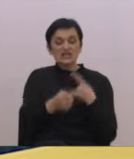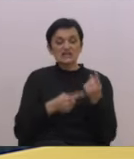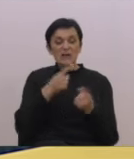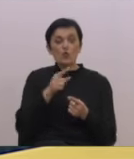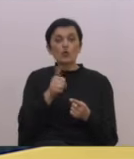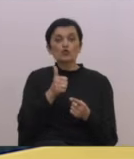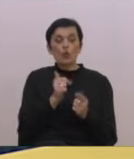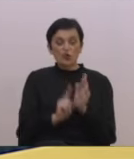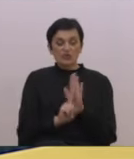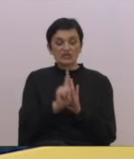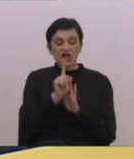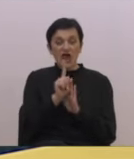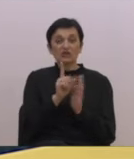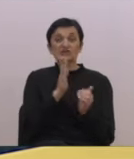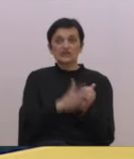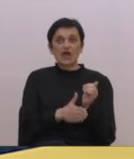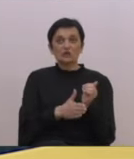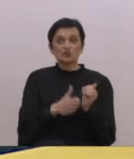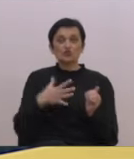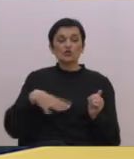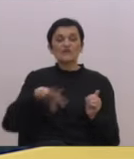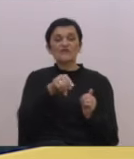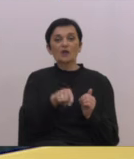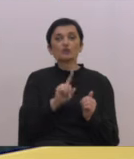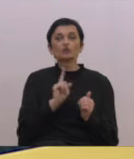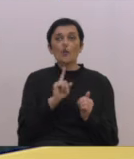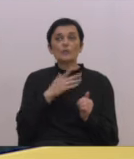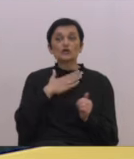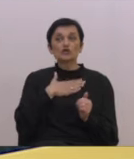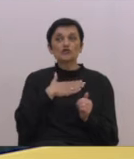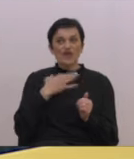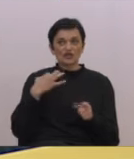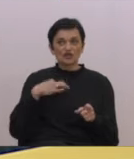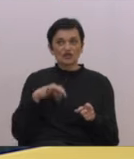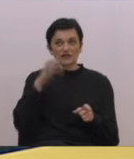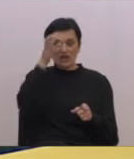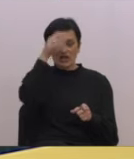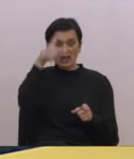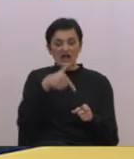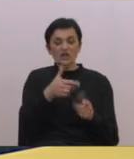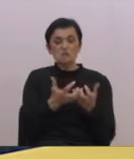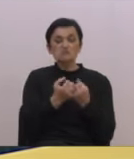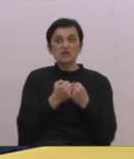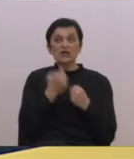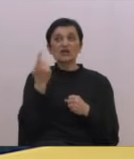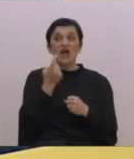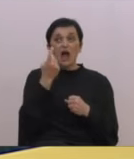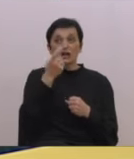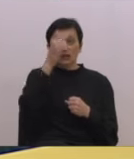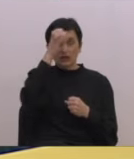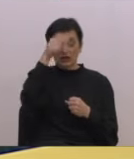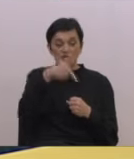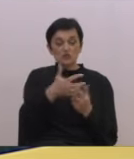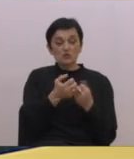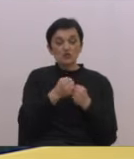უნდა დაიწყოს და დაასრულოს ამ ქვეყანაში იმისთვის, რომ ჩვენ შვილებს განათლების მიღების ხარისხიანი განათლების მიღების